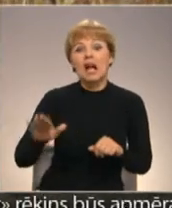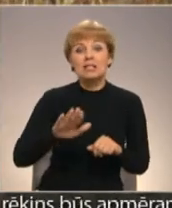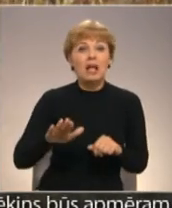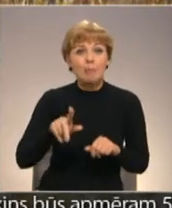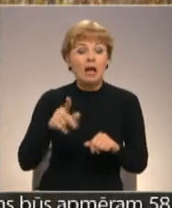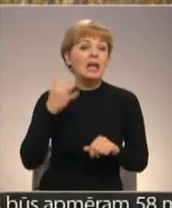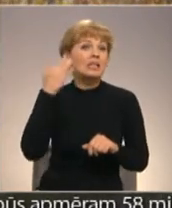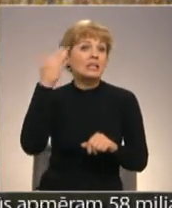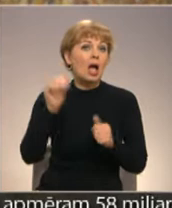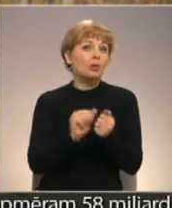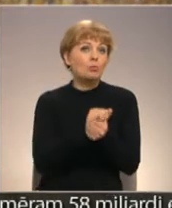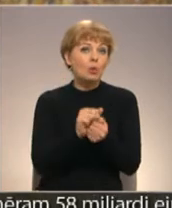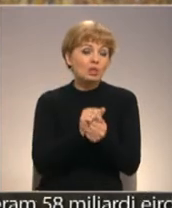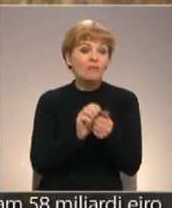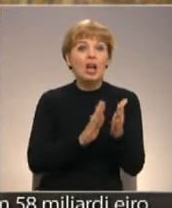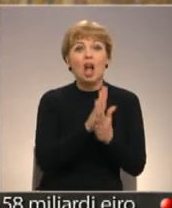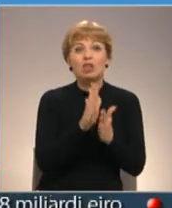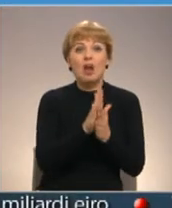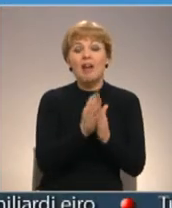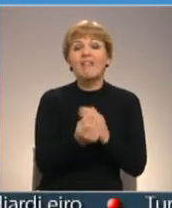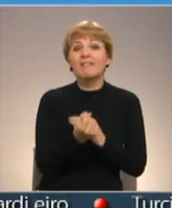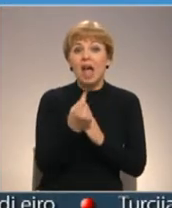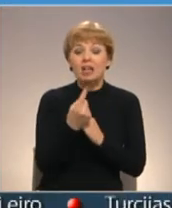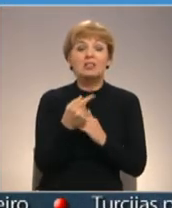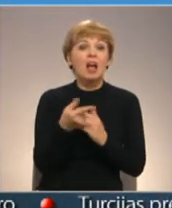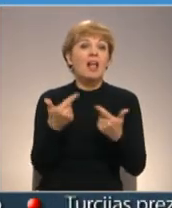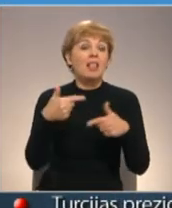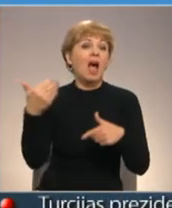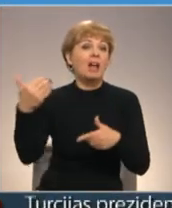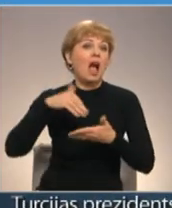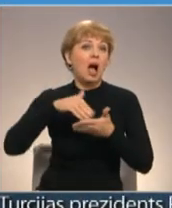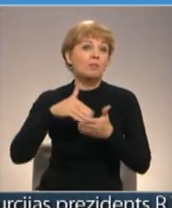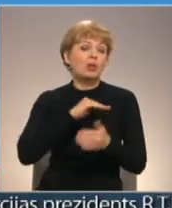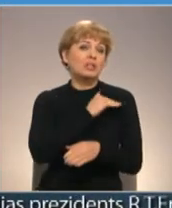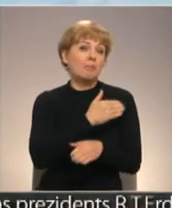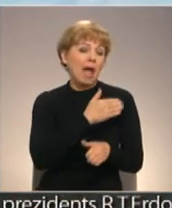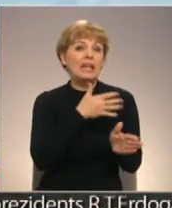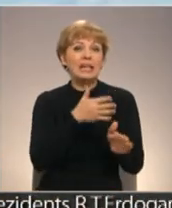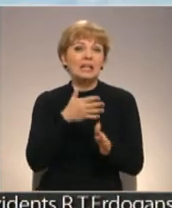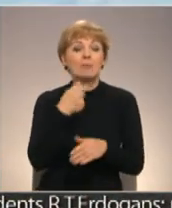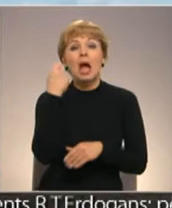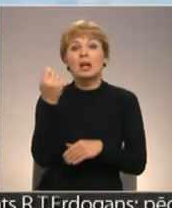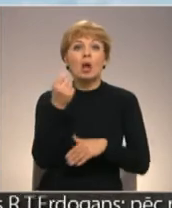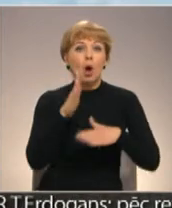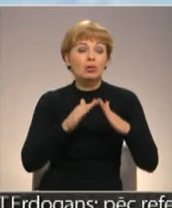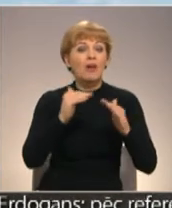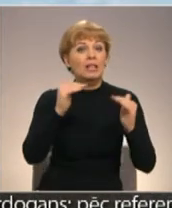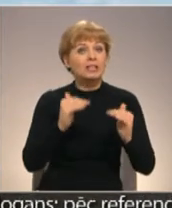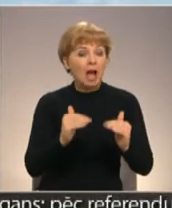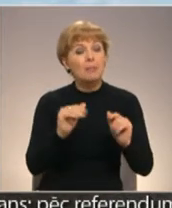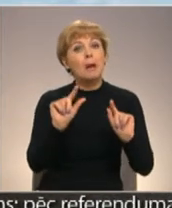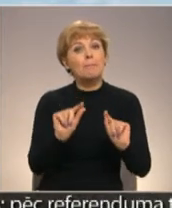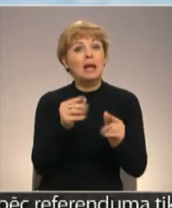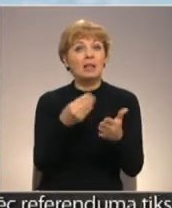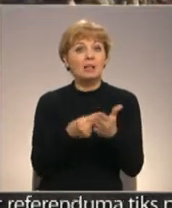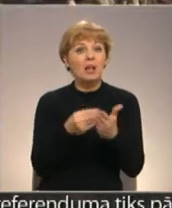vēl lielāku postu ziemāju ražas kvalitātei neradīs. Tieši laikapstākļi visspēcīgāk ietekmē graudu kvalitāti, jo tā ir zemāka, jo mazāka ir arī cena